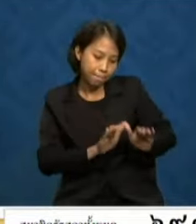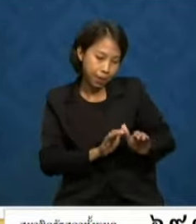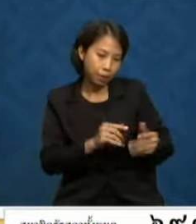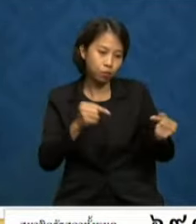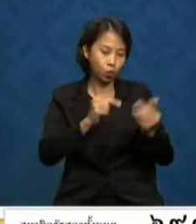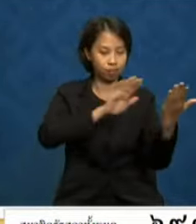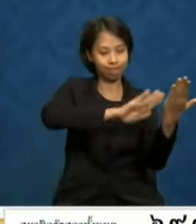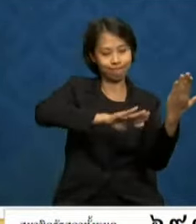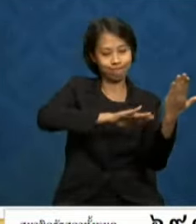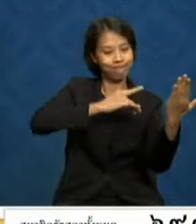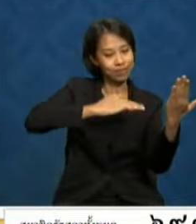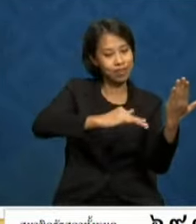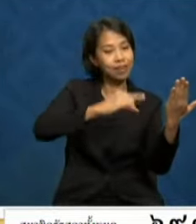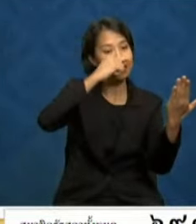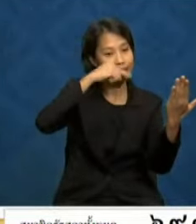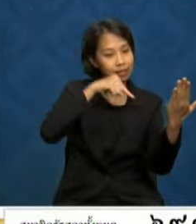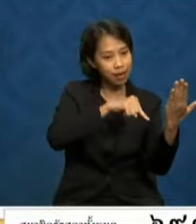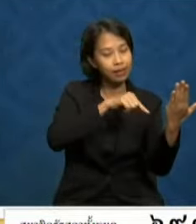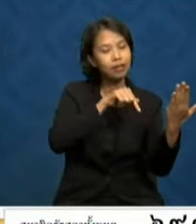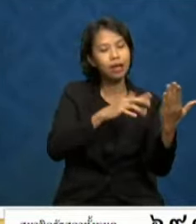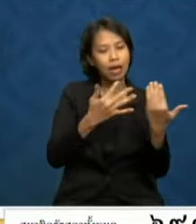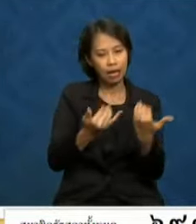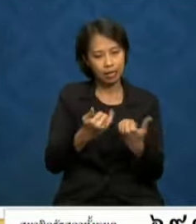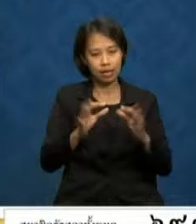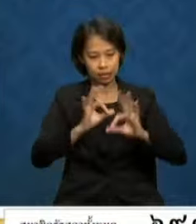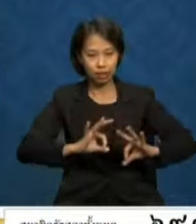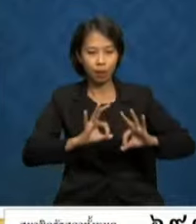ได้เรื่องนี้เราได้มีการศึกษานะครับและคิดว่า